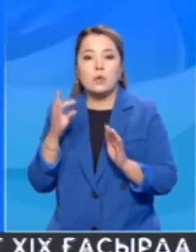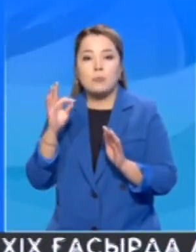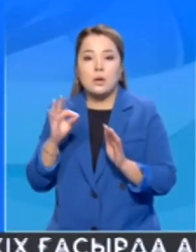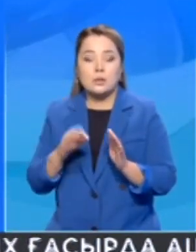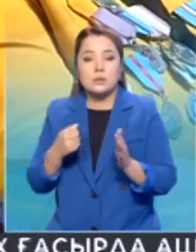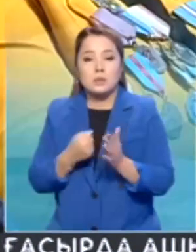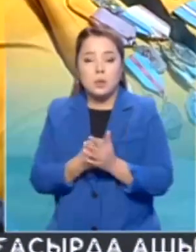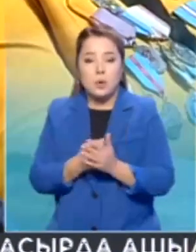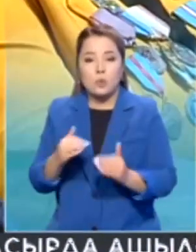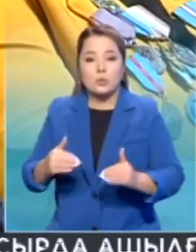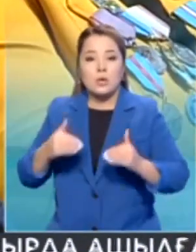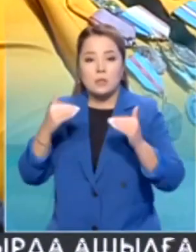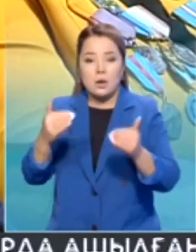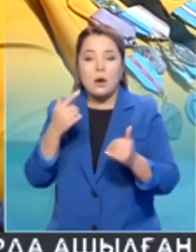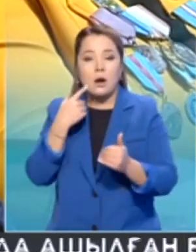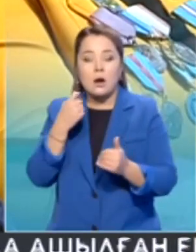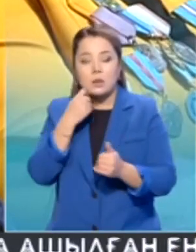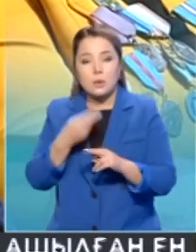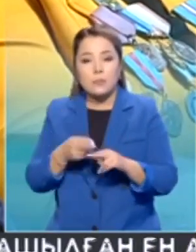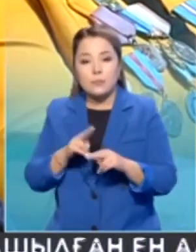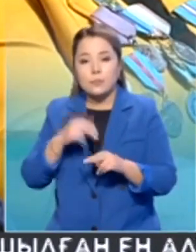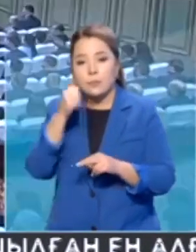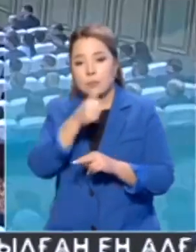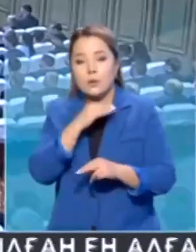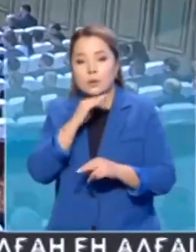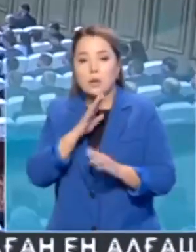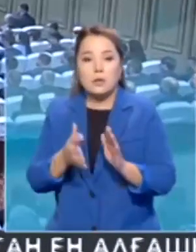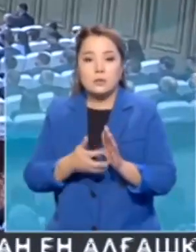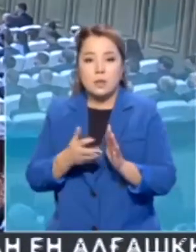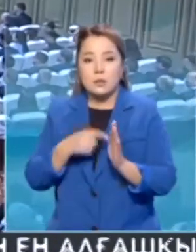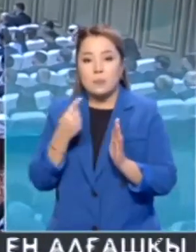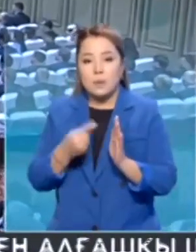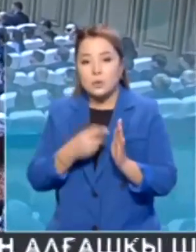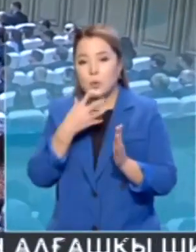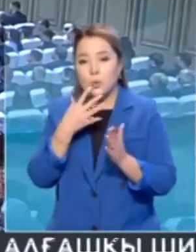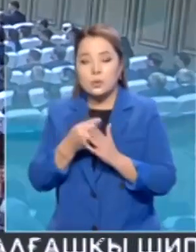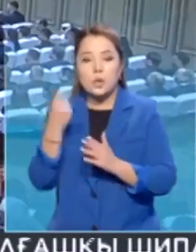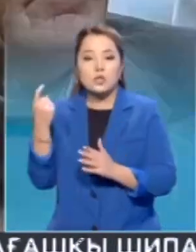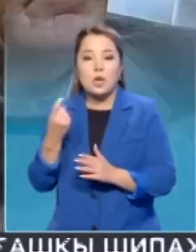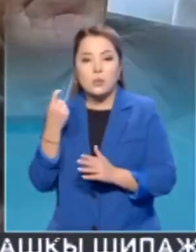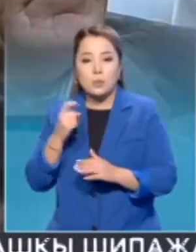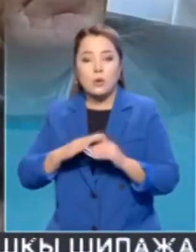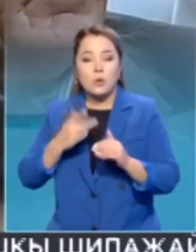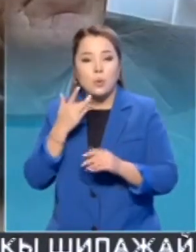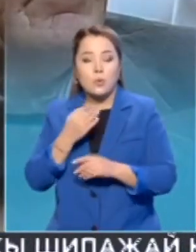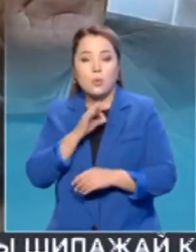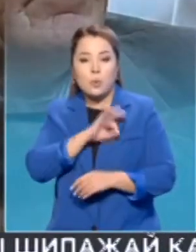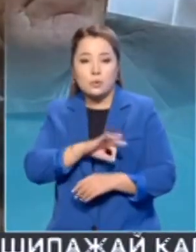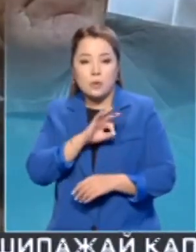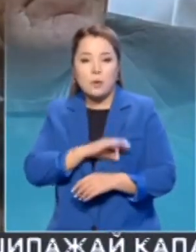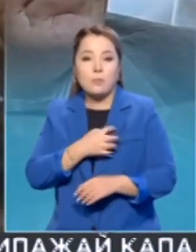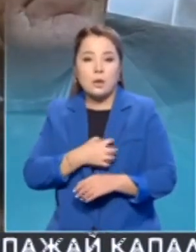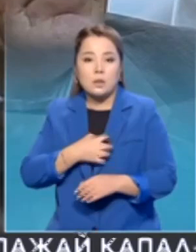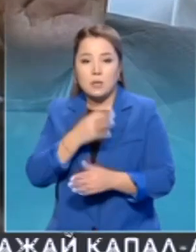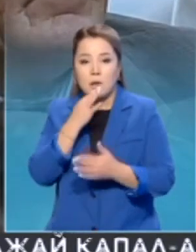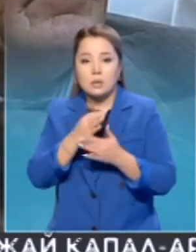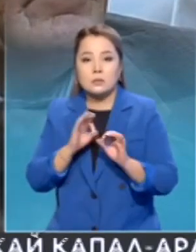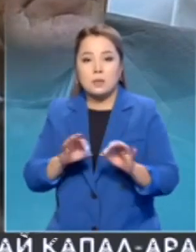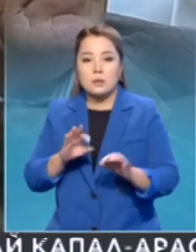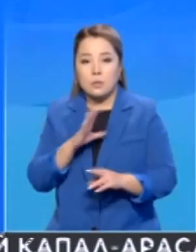дейін өседі. Биылғы қант тапшылығы мәселесі өзіміздің шаруаларды қолдау өте маңызды екенін